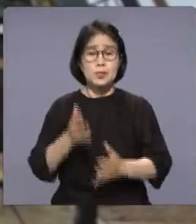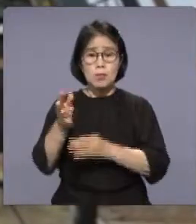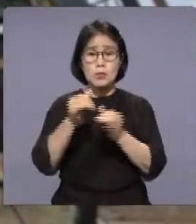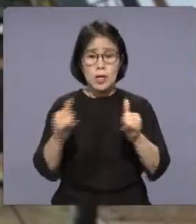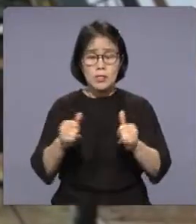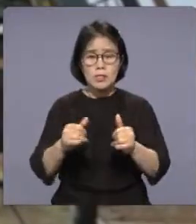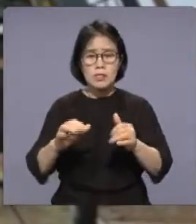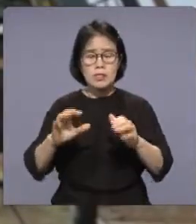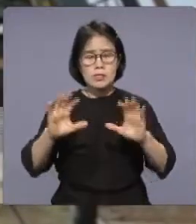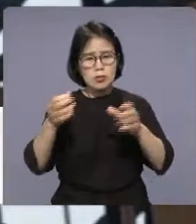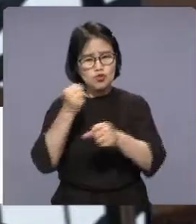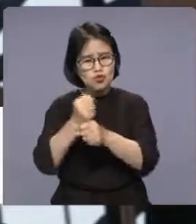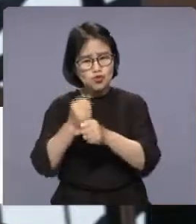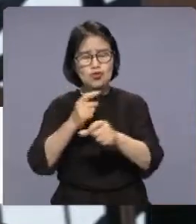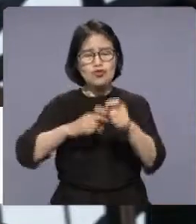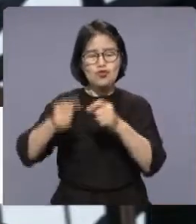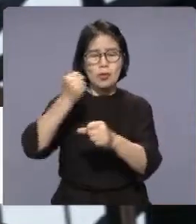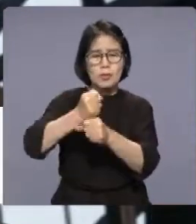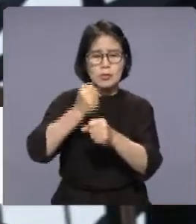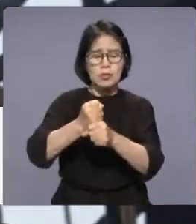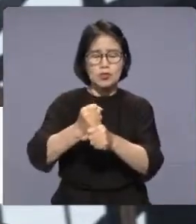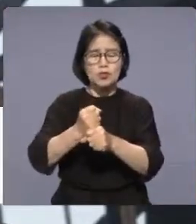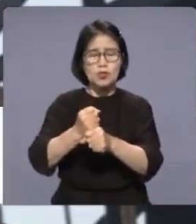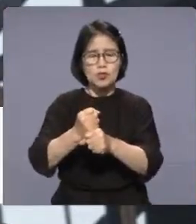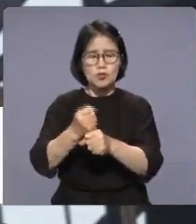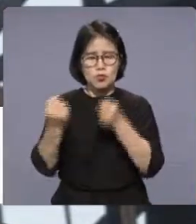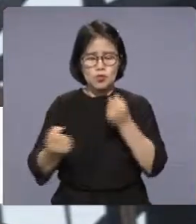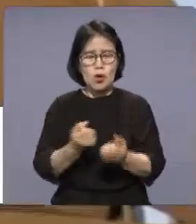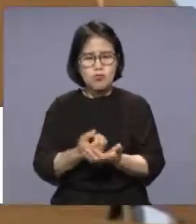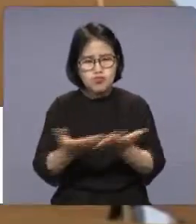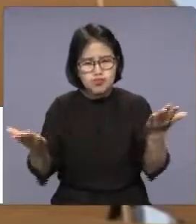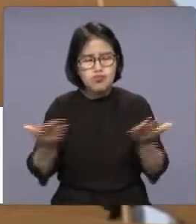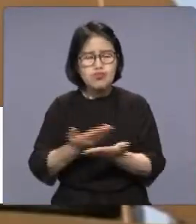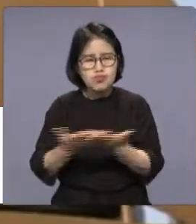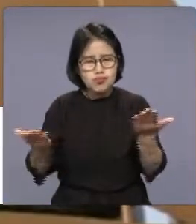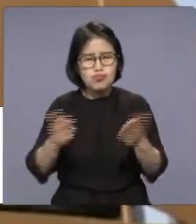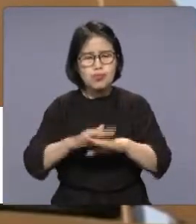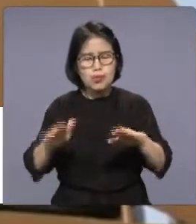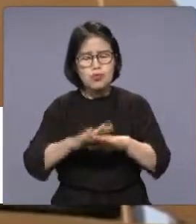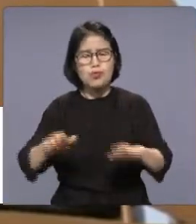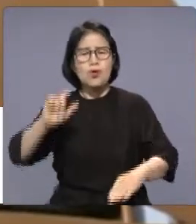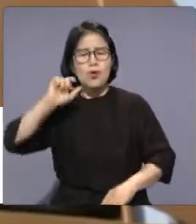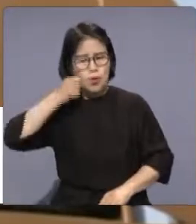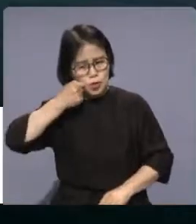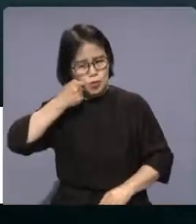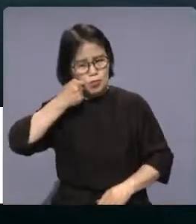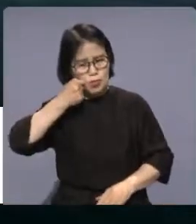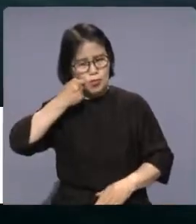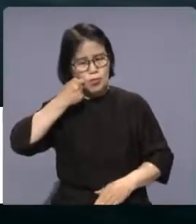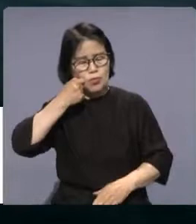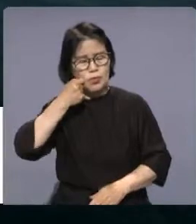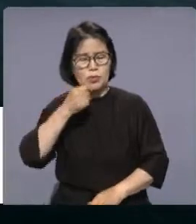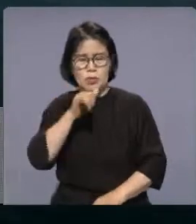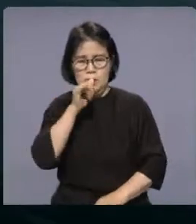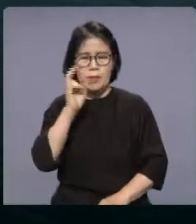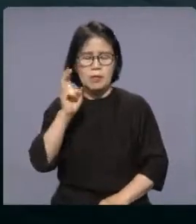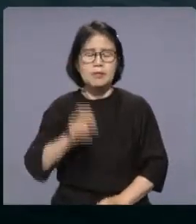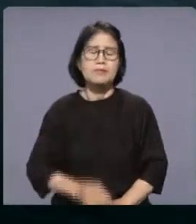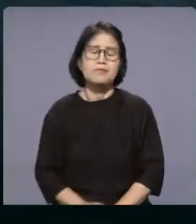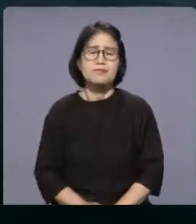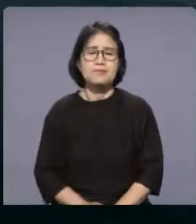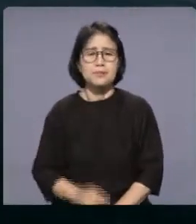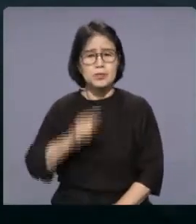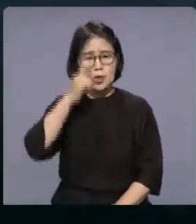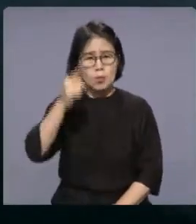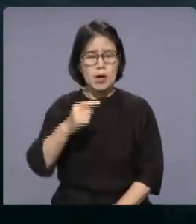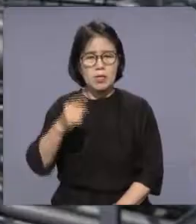전문가들은 산유국들의 추가 생산에도 공급 우려 해소가 어렵다는 시각이 반영됐다고 보고 있습니다. 또